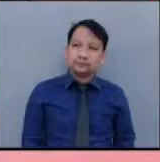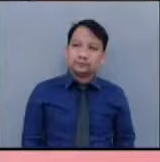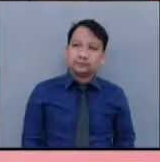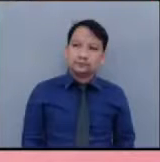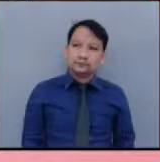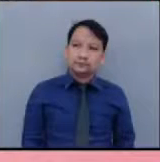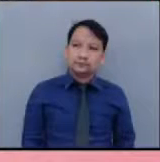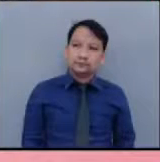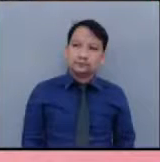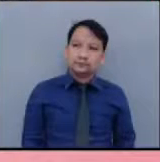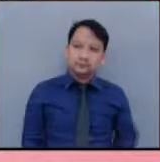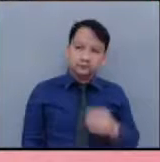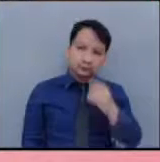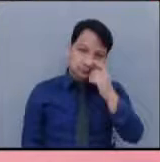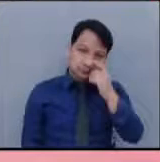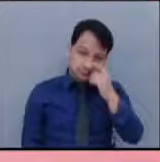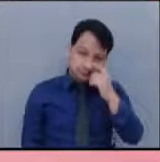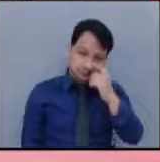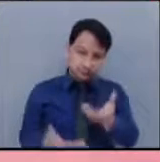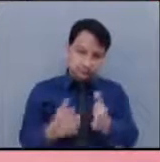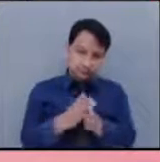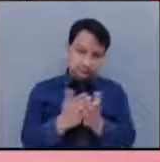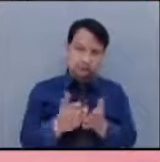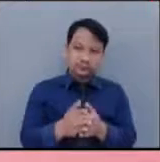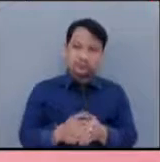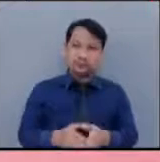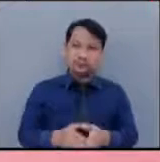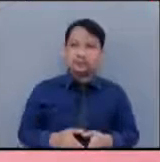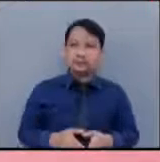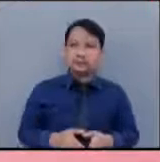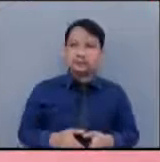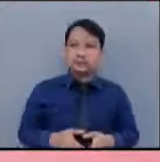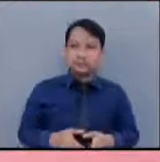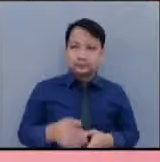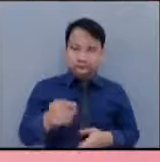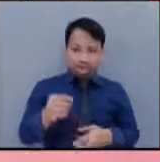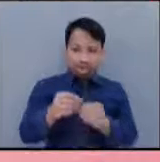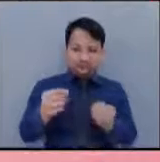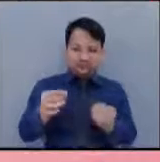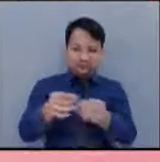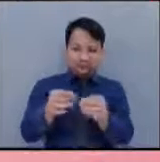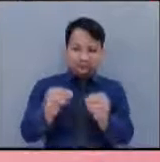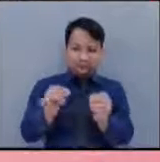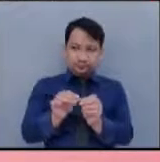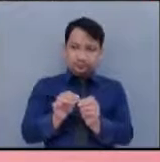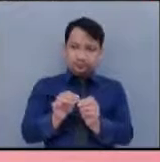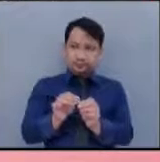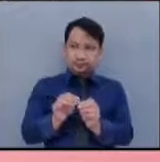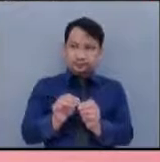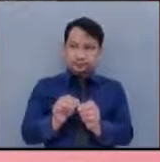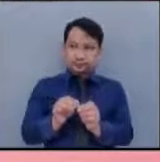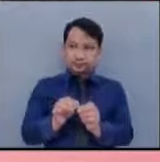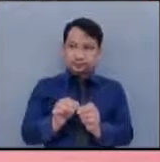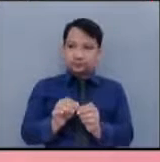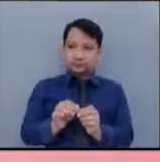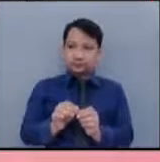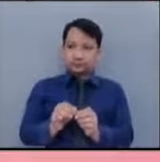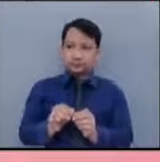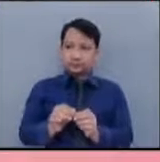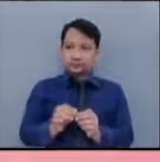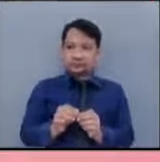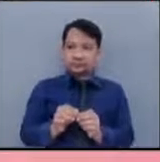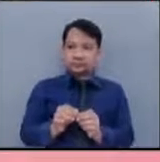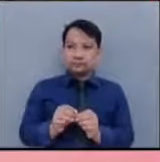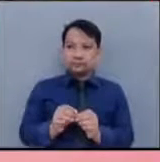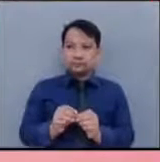mga kabataan. Ayan, tsaka kuhain ng isang gilid ng papel at itupi muli pagkabila at gawin